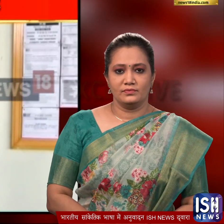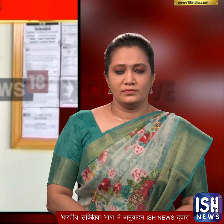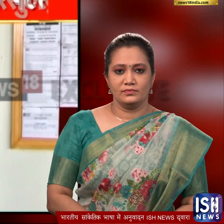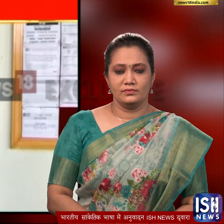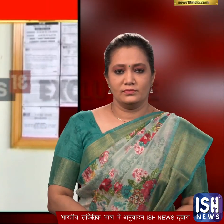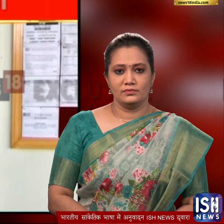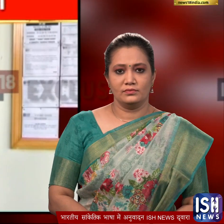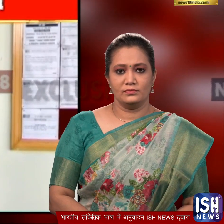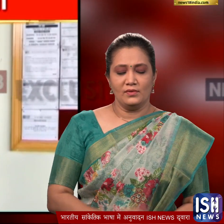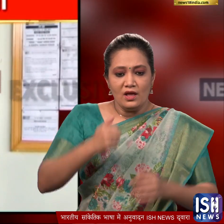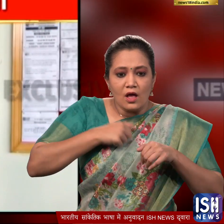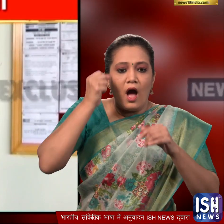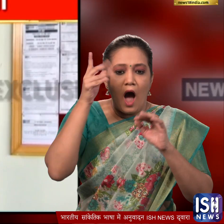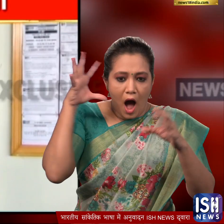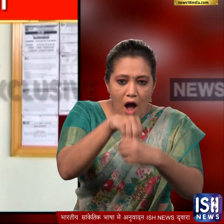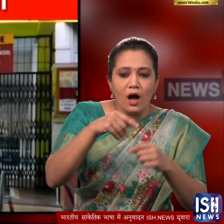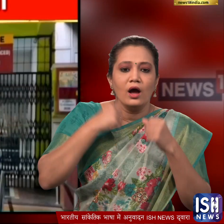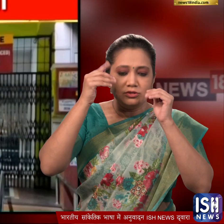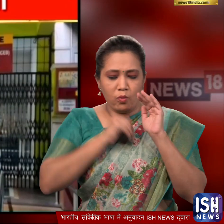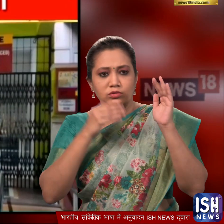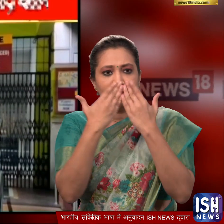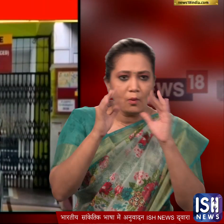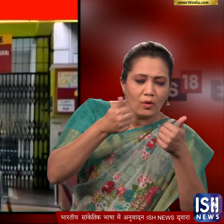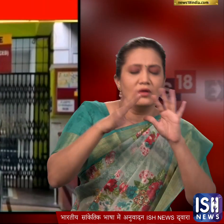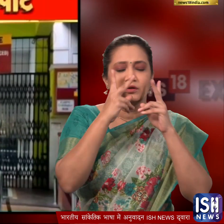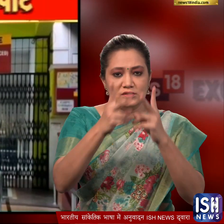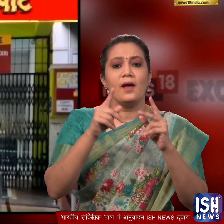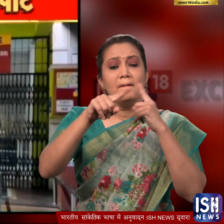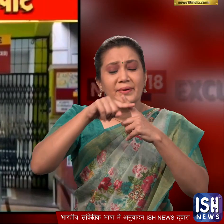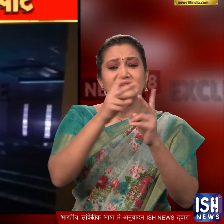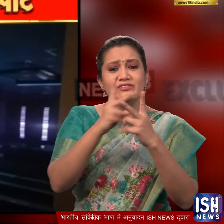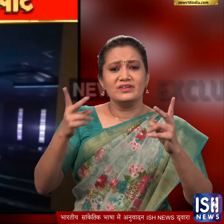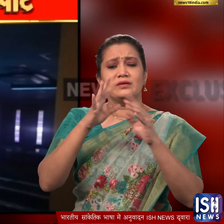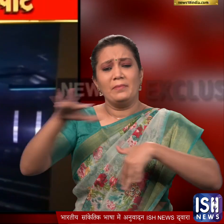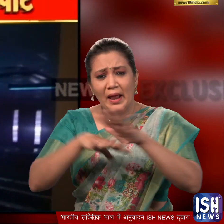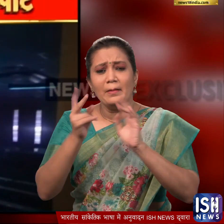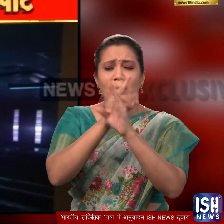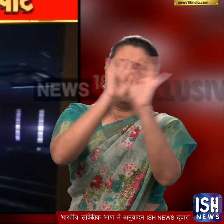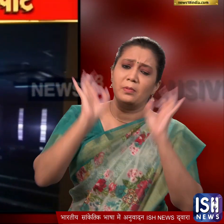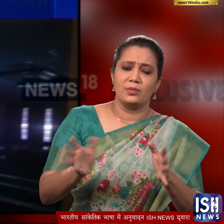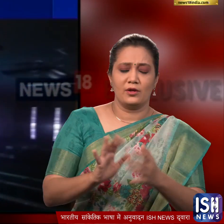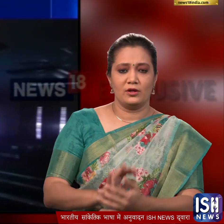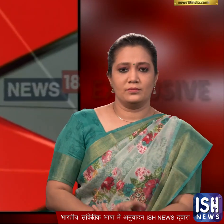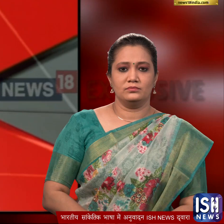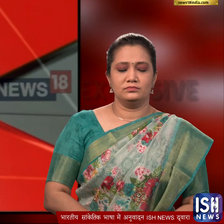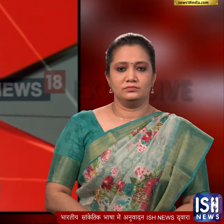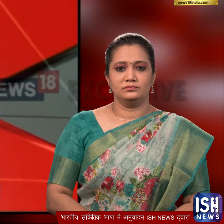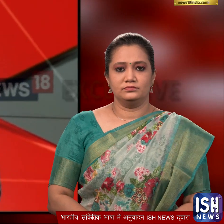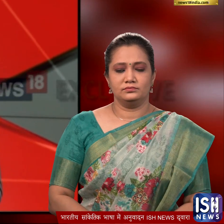प्रॉपर अपना लेवल पता चलता है। इसके अलावा वहां छात्रों के इलाज समेत दूसरे जरूरी इंतजाम भी किए गए।